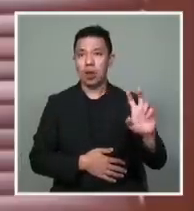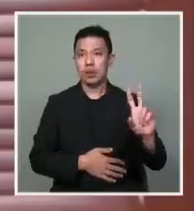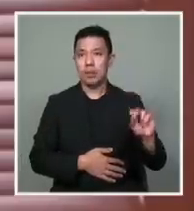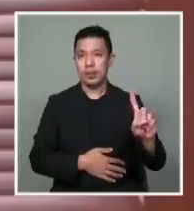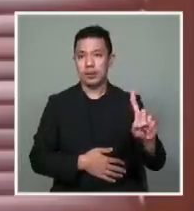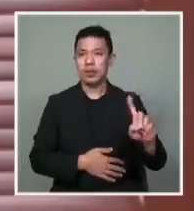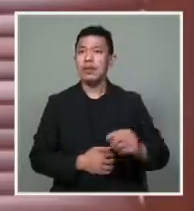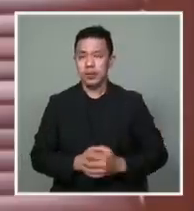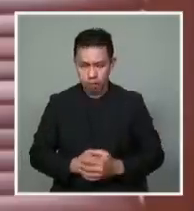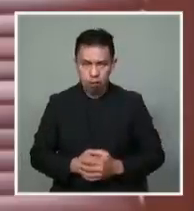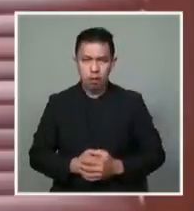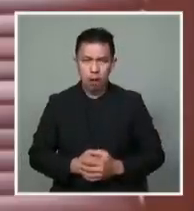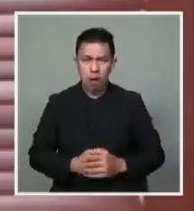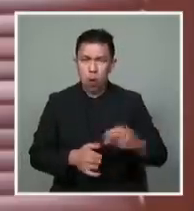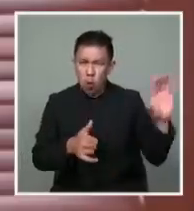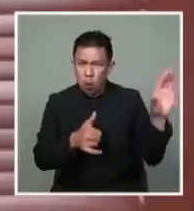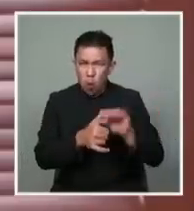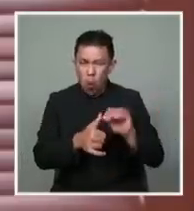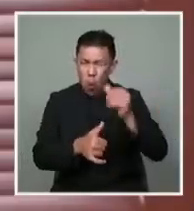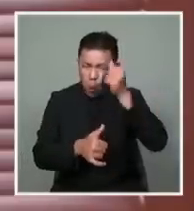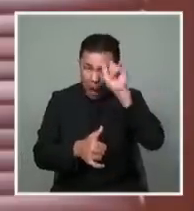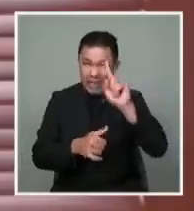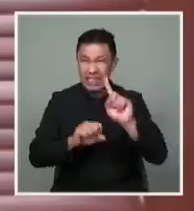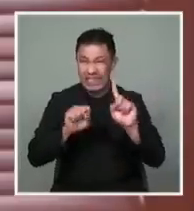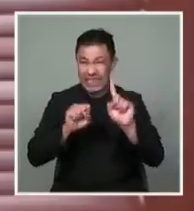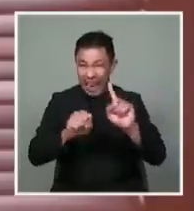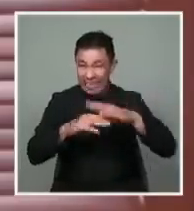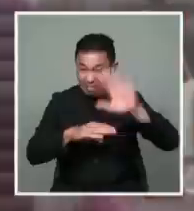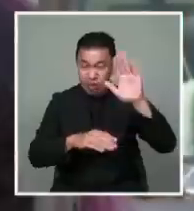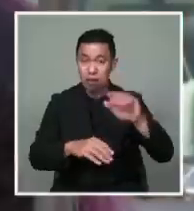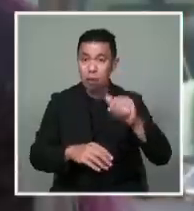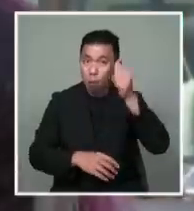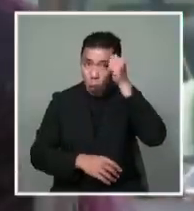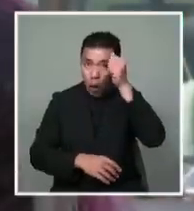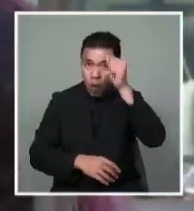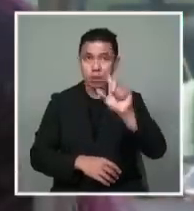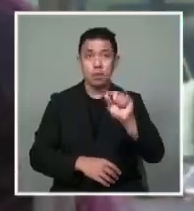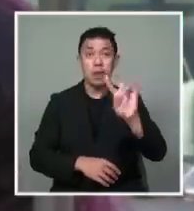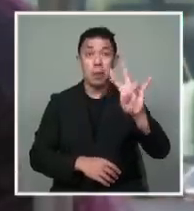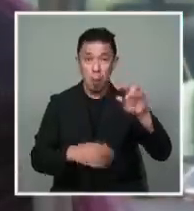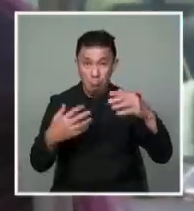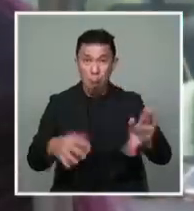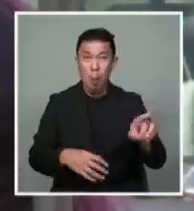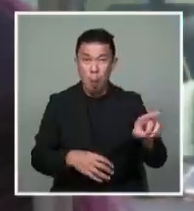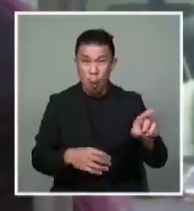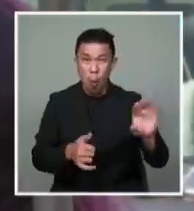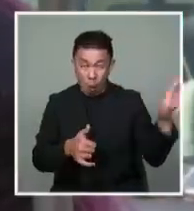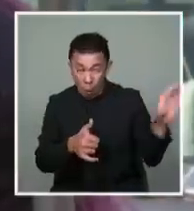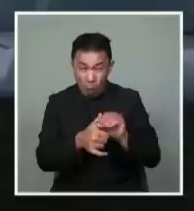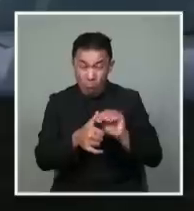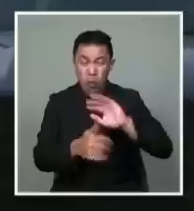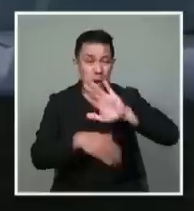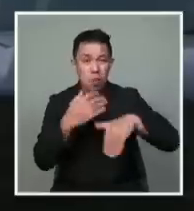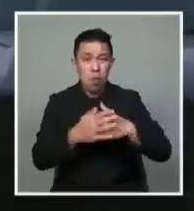คะด้วยจำนวนผู้ติดเชื้อเกินแสนคนที่เป็นมาแบบนี้ติดต่อกัน27วันแล้วค่ะทำให้ยอดรวมของผู้ติดเชื้อ